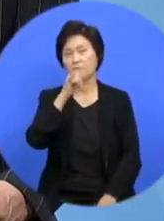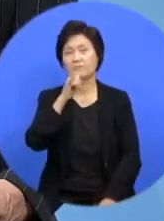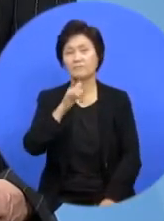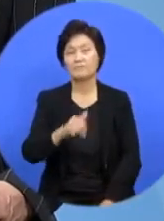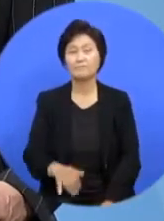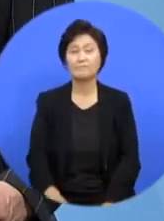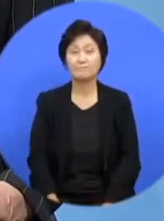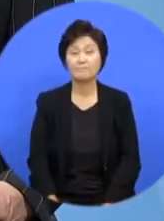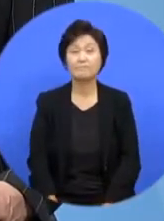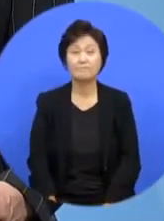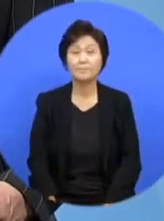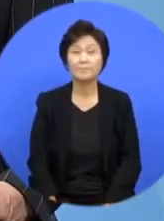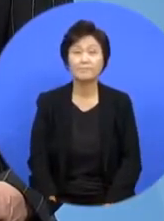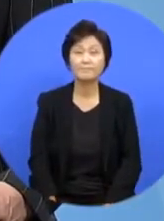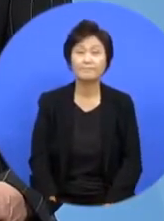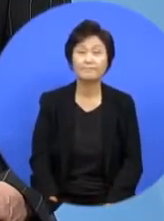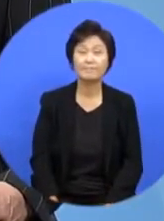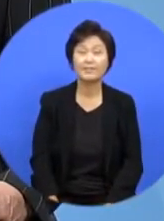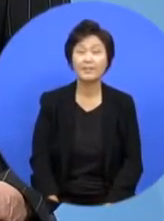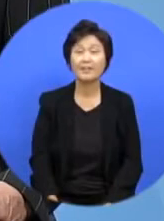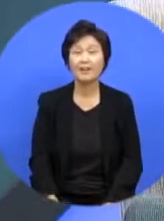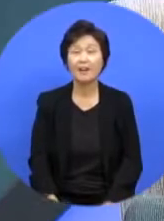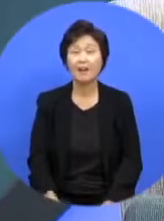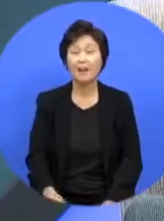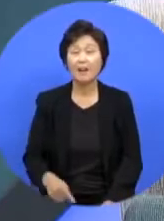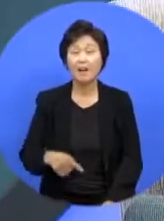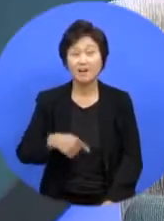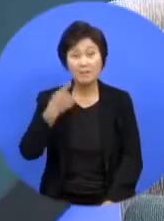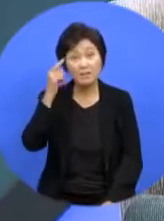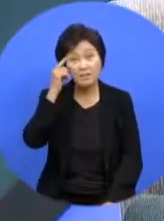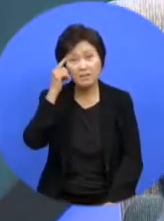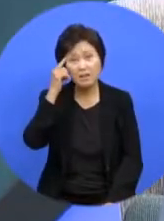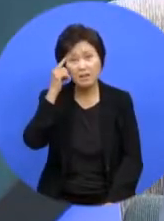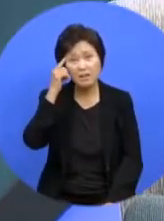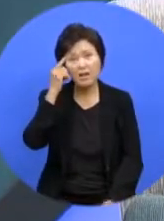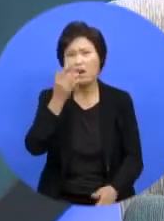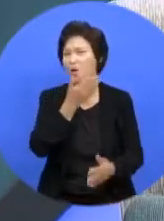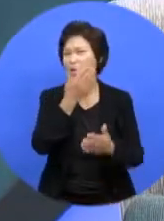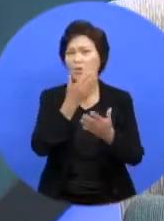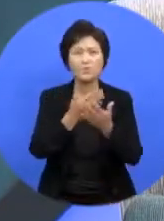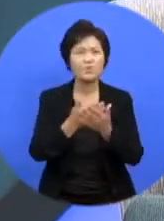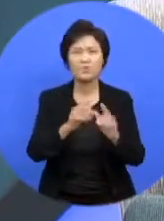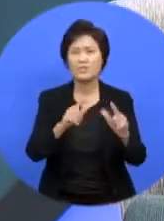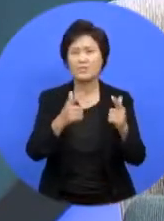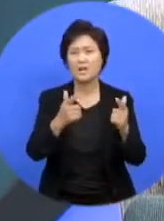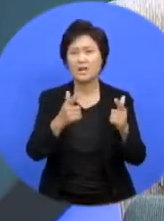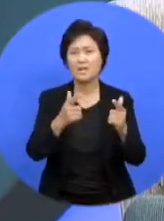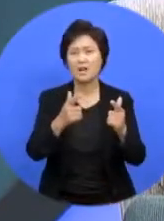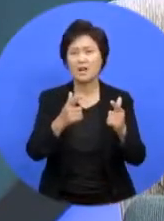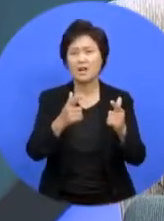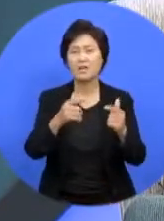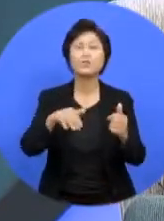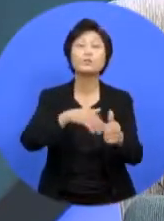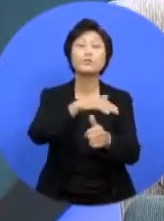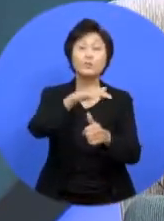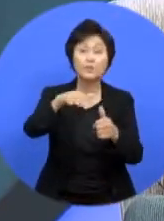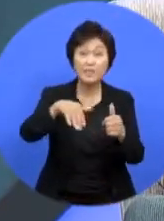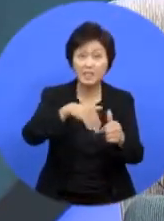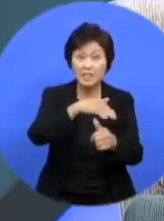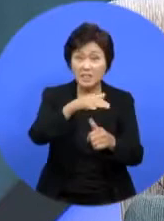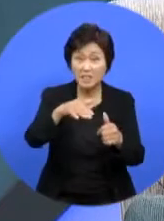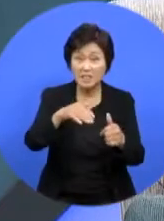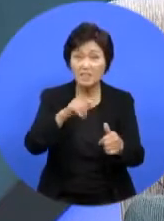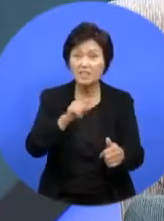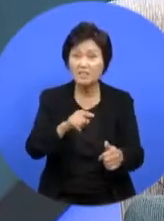예. 그런 거 몰라도 된다고 하고 네. 예. 자기 생각은 너의 생각은 중요치 않다. 라는 그런 분위기를 제